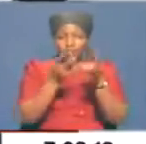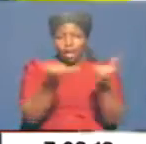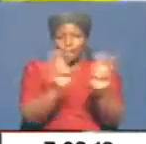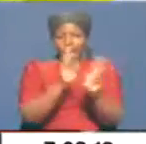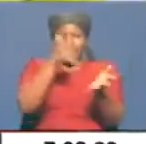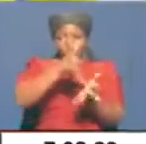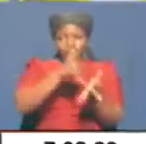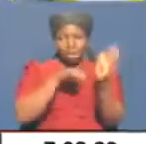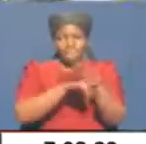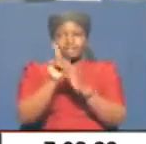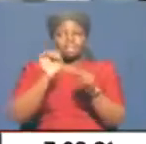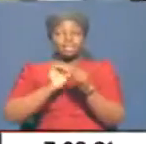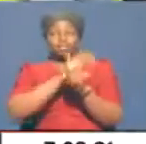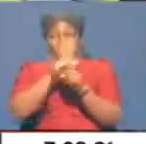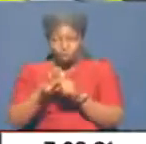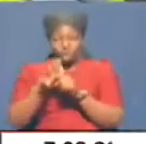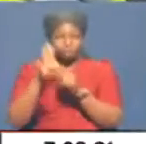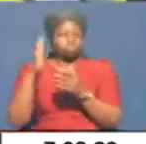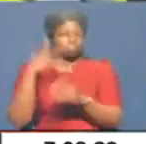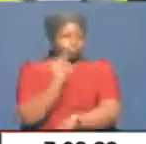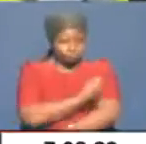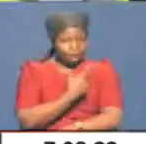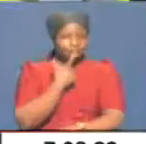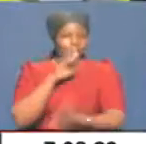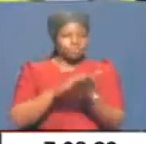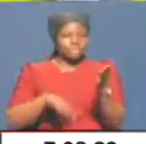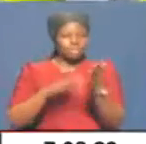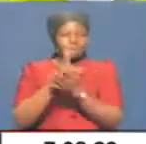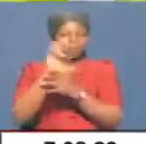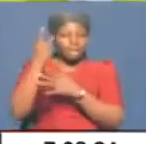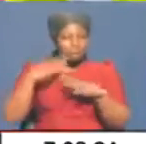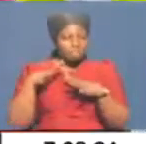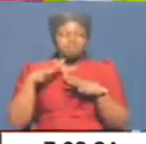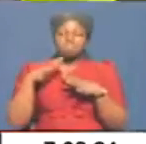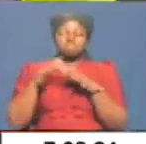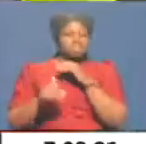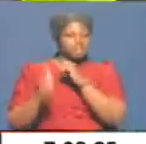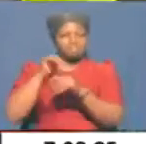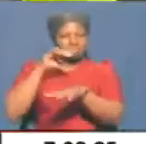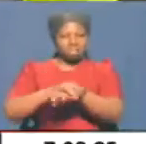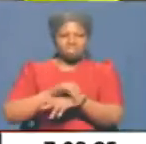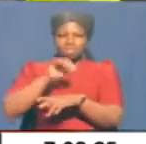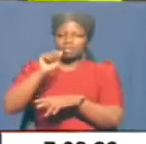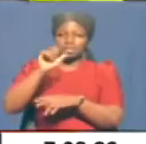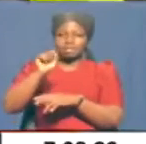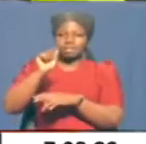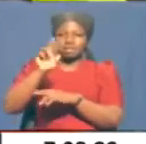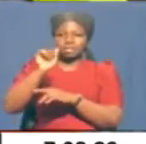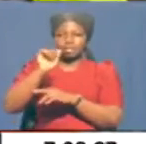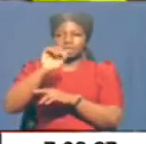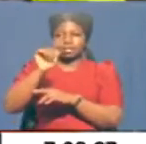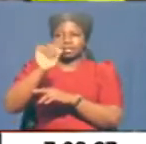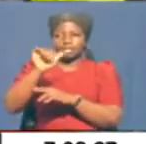COVID-19, amesema baadhi ya Wakenya wanakwepa chanjo ya pili ya AstraZeneca huku wakisubiri kupata chanjo ya Moderna. All these vaccines are the